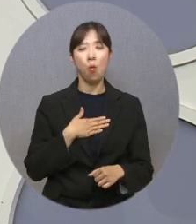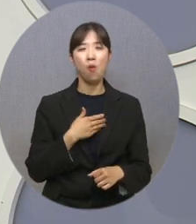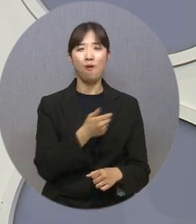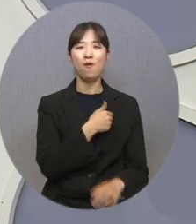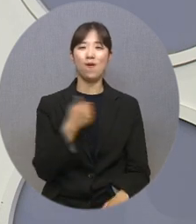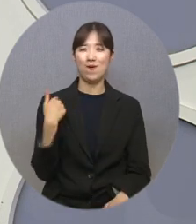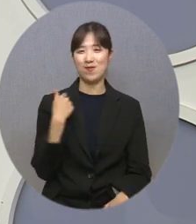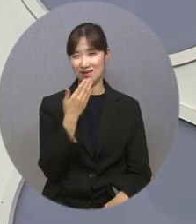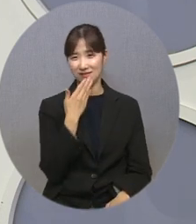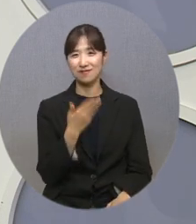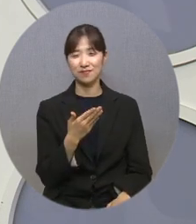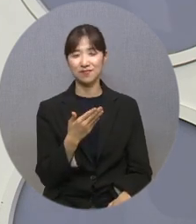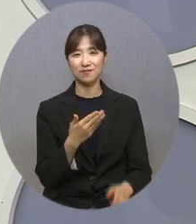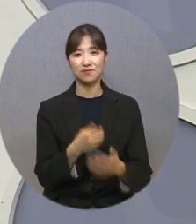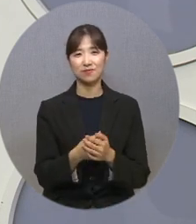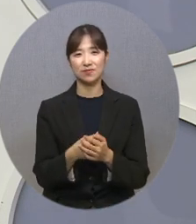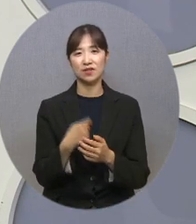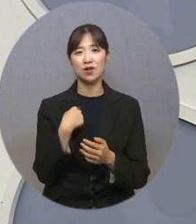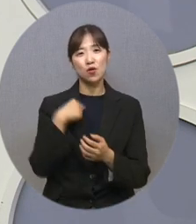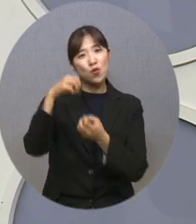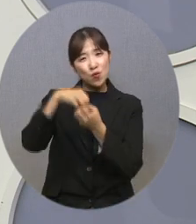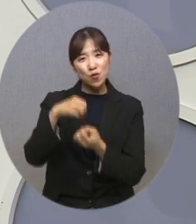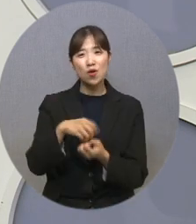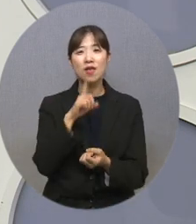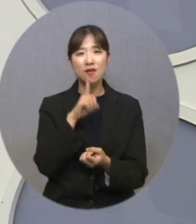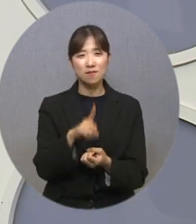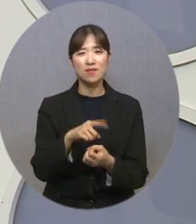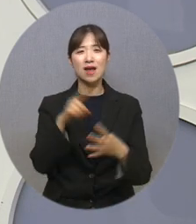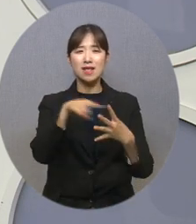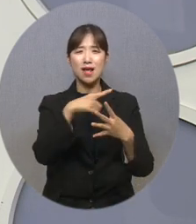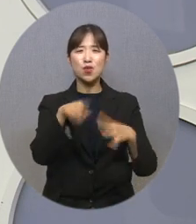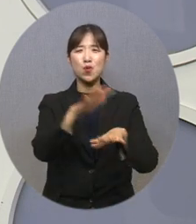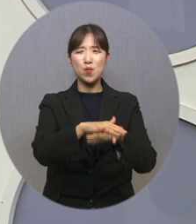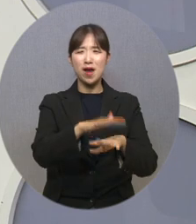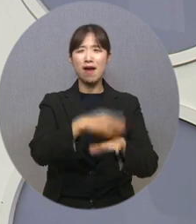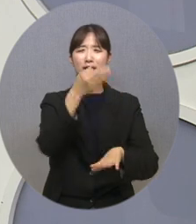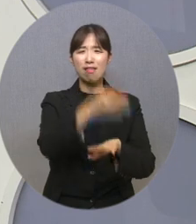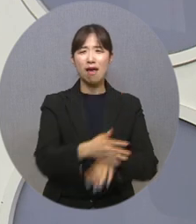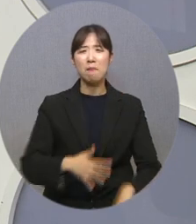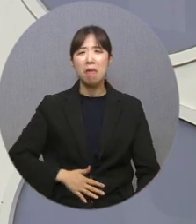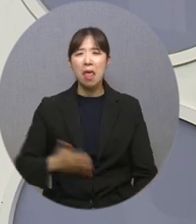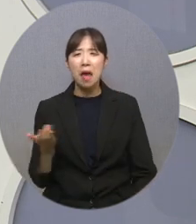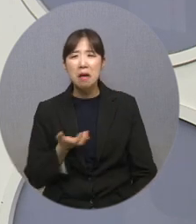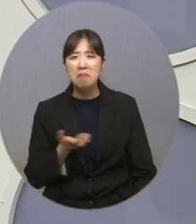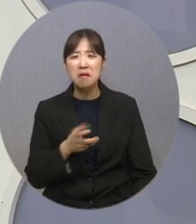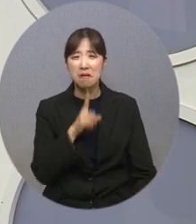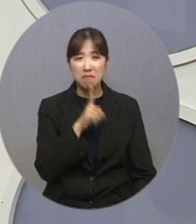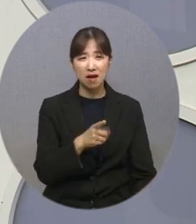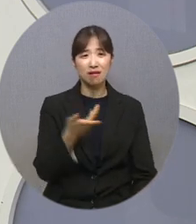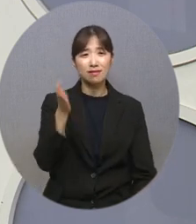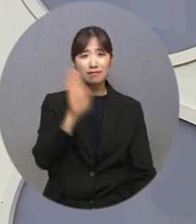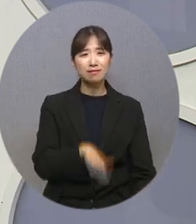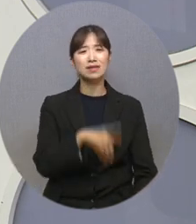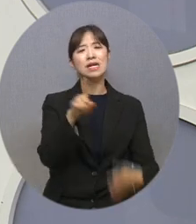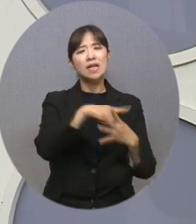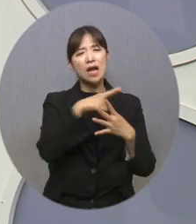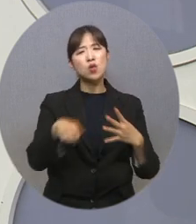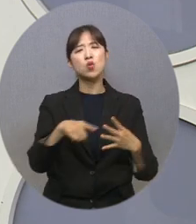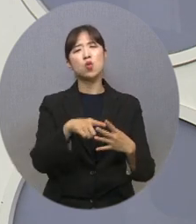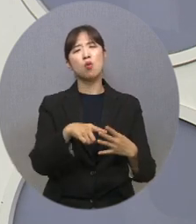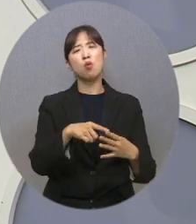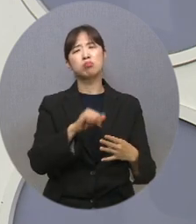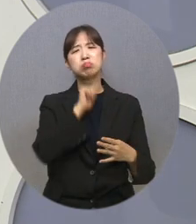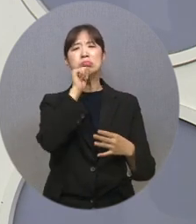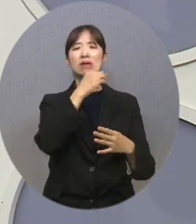대리만족도 할 수 있는 거고 우리 속담에 사촌이 노는 삶은 배가 아프다는데 사촌이 못 살면 배가 아파야죠.